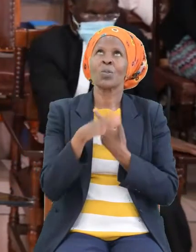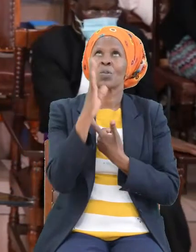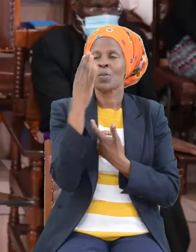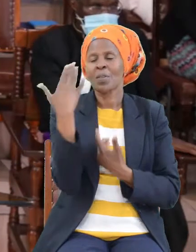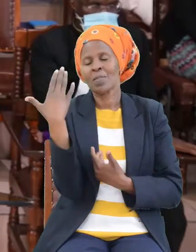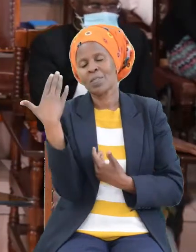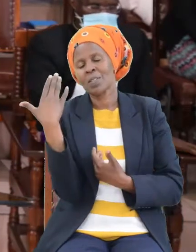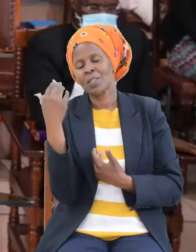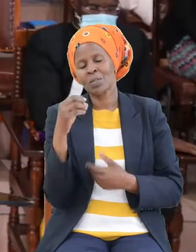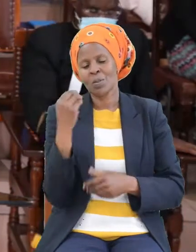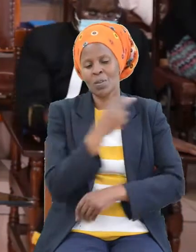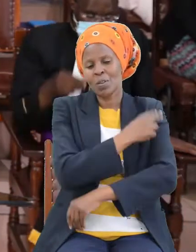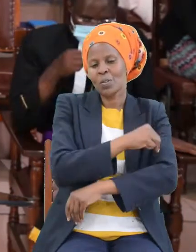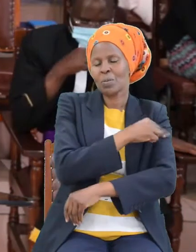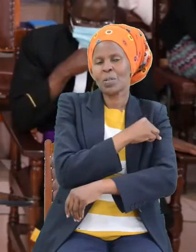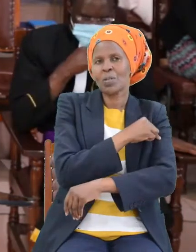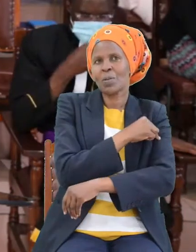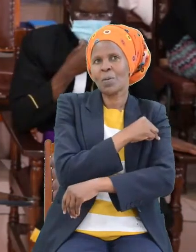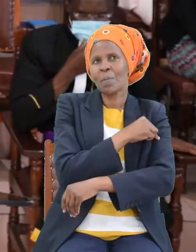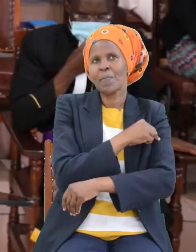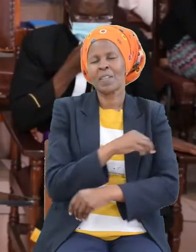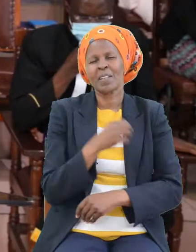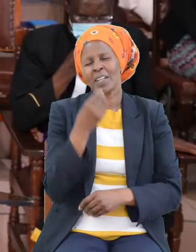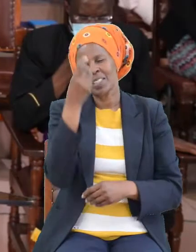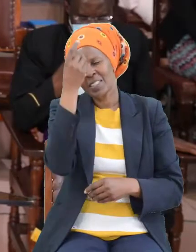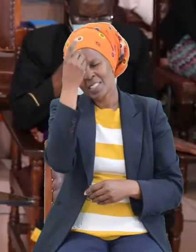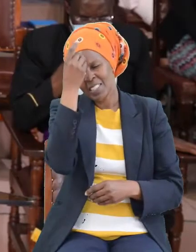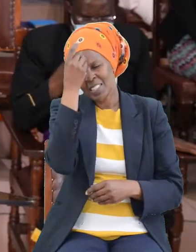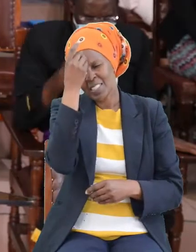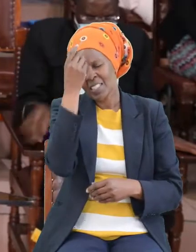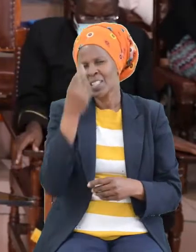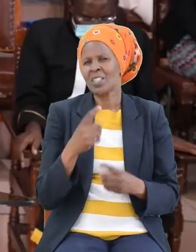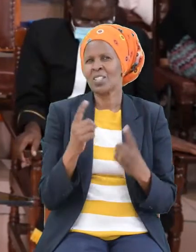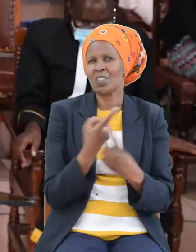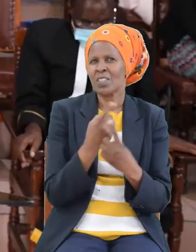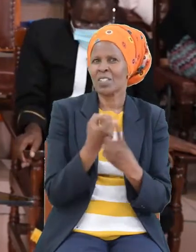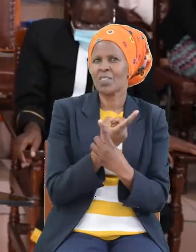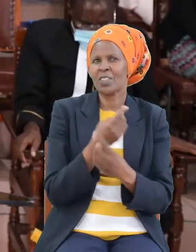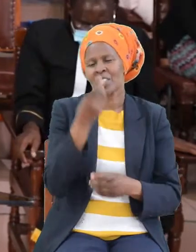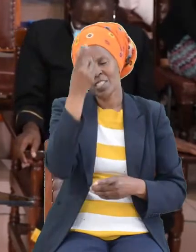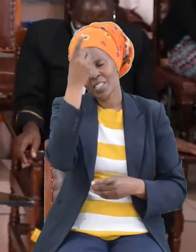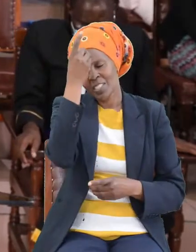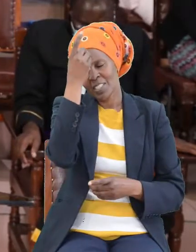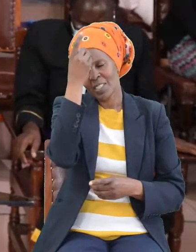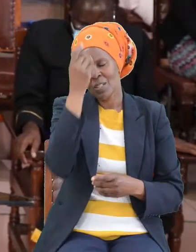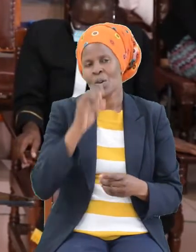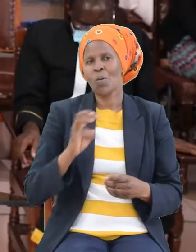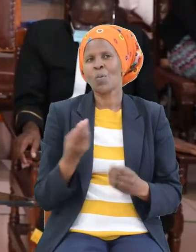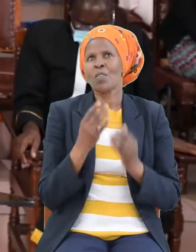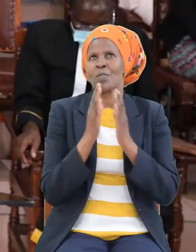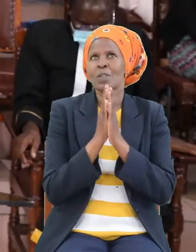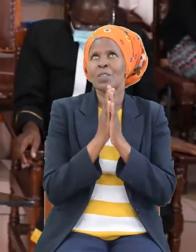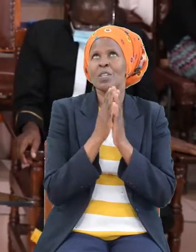tukiomba hata wale wako mahospitalini wamegojeka na ugonjwa na ugonjwa mingine Jehova. Tunaomba